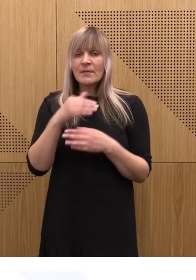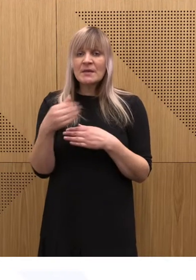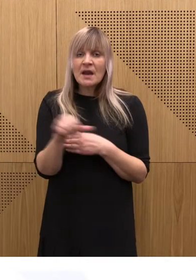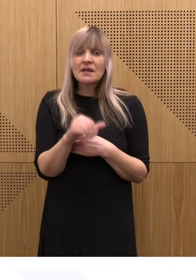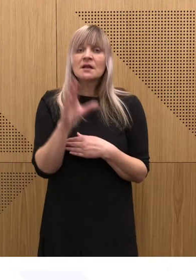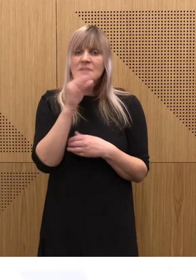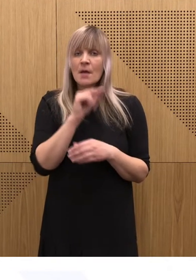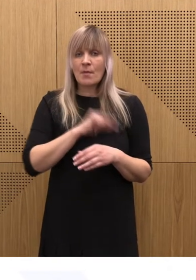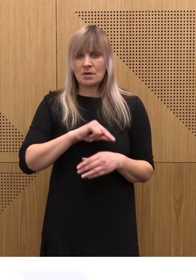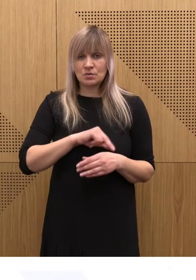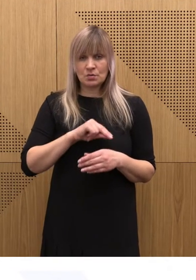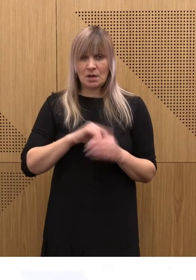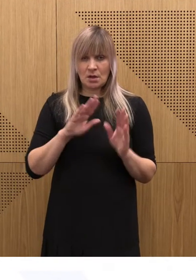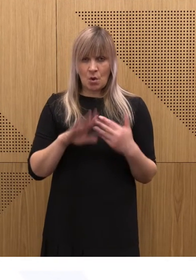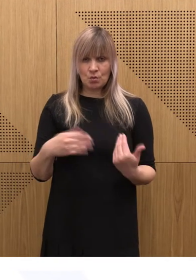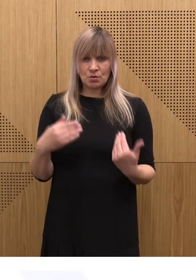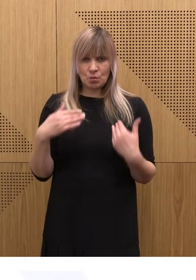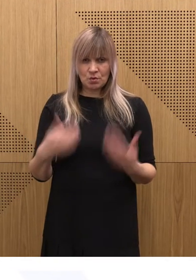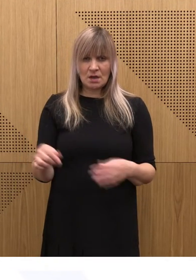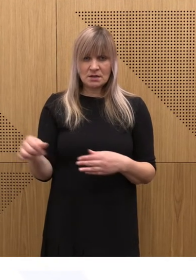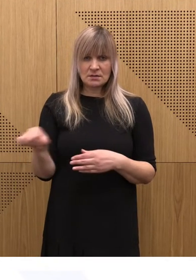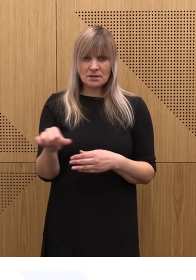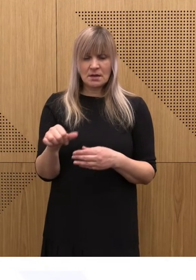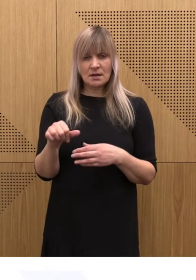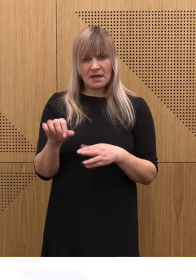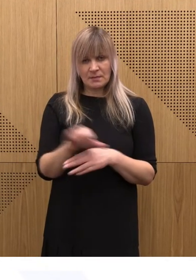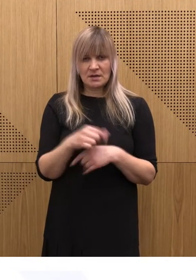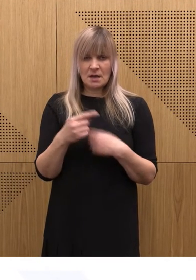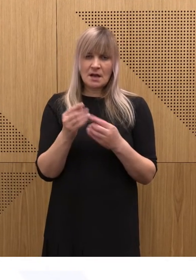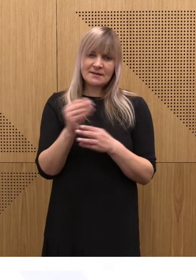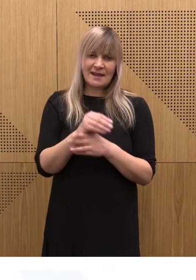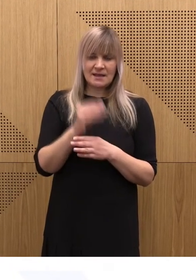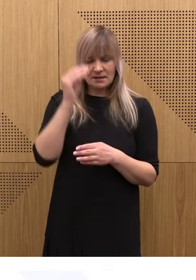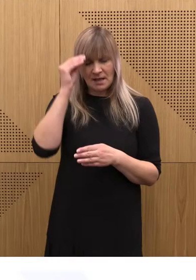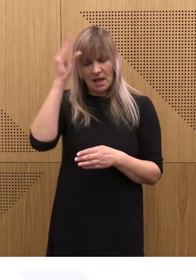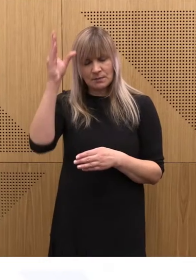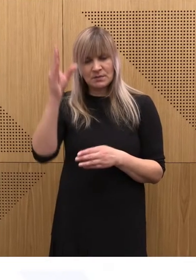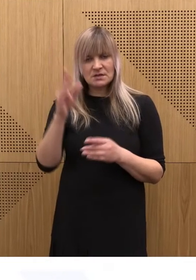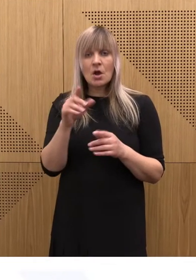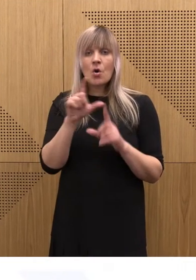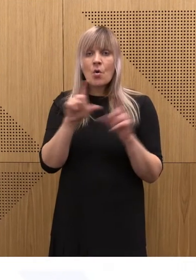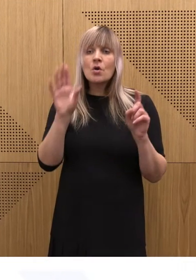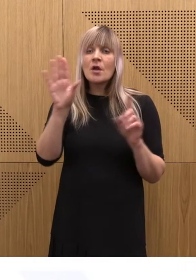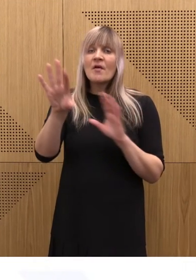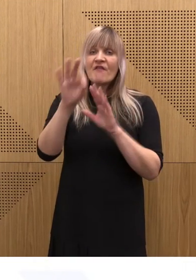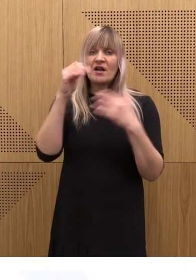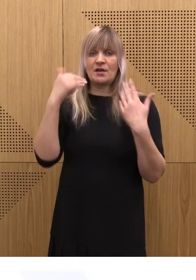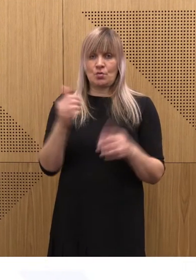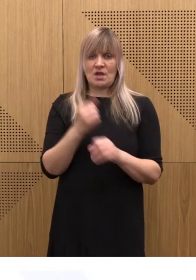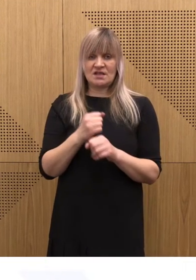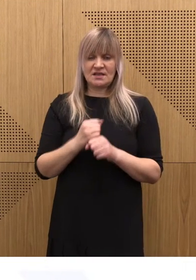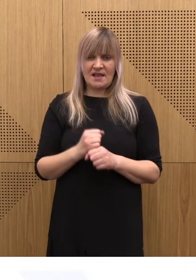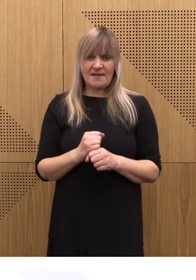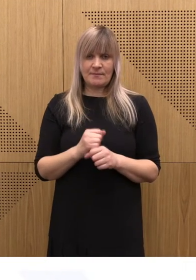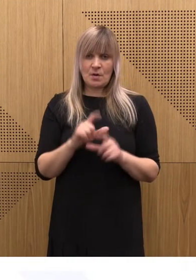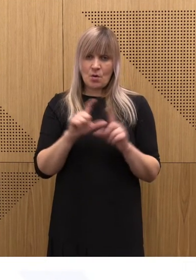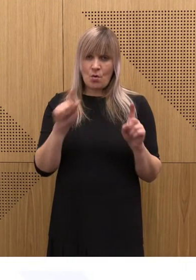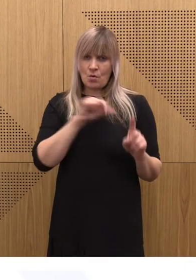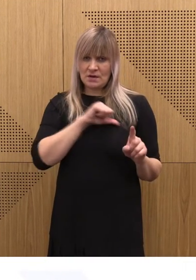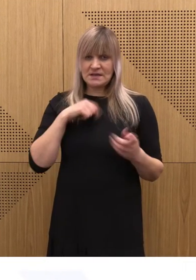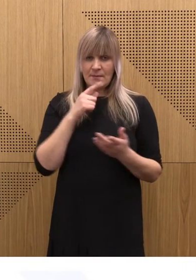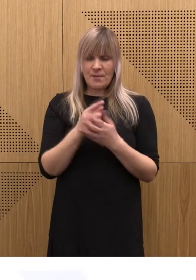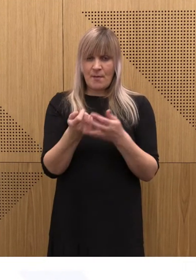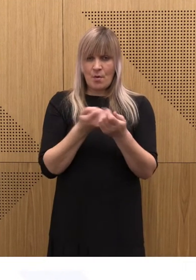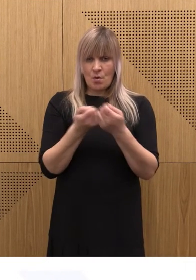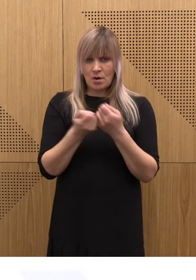kasutada, kuidas teadmisi täiendada. Ja vanemates klassides tõenäoliselt toimib ka see distantsõppe, aga see on kooli valik. Ja kool ise peab korraldama